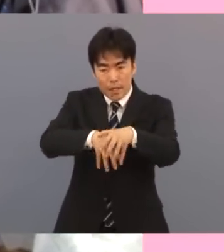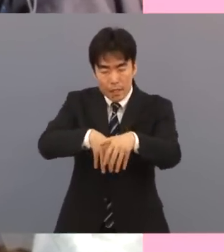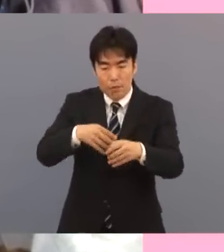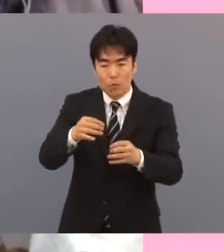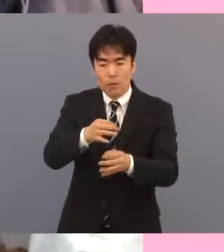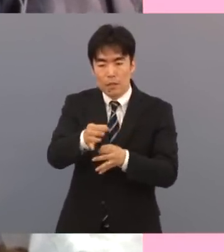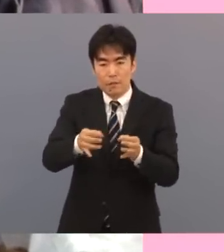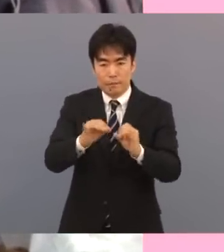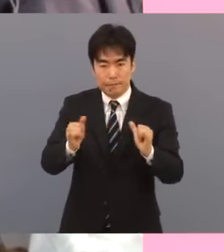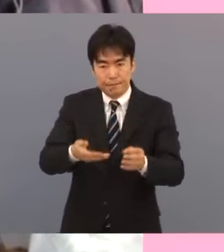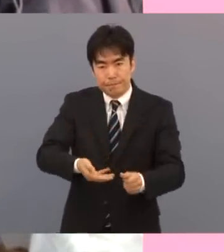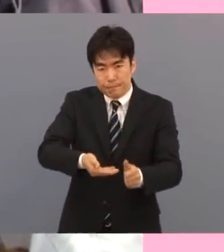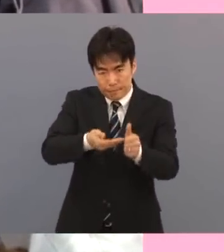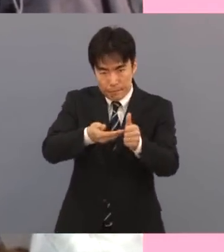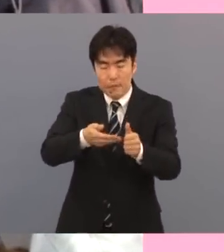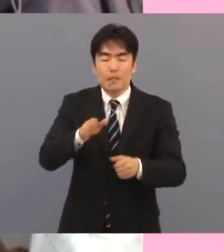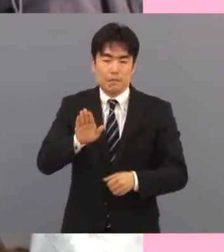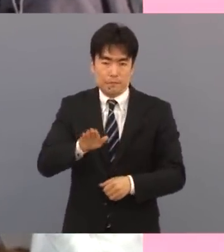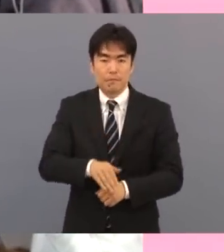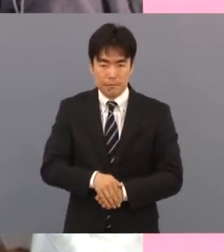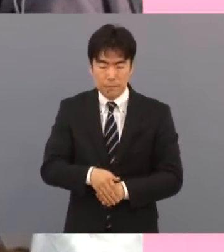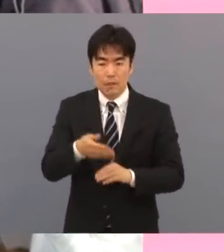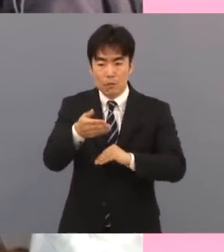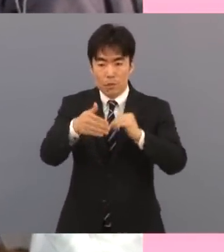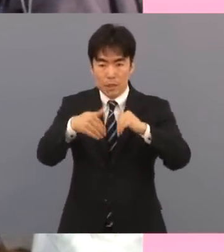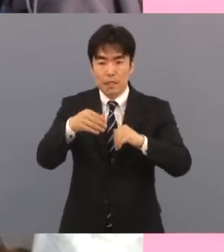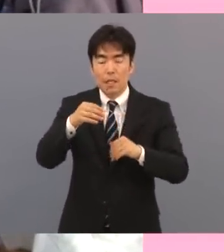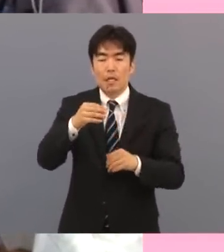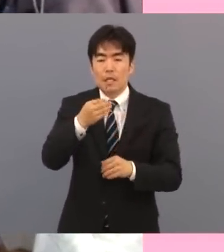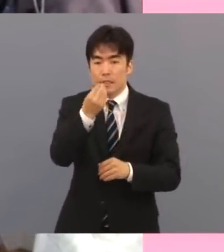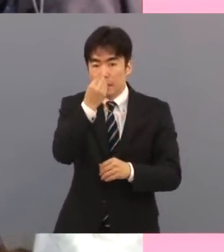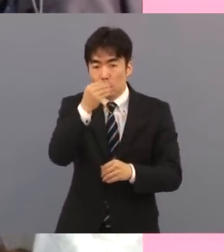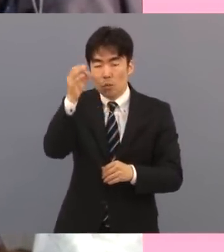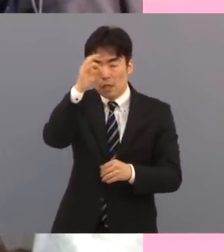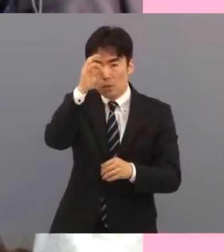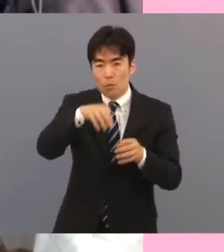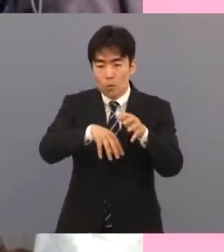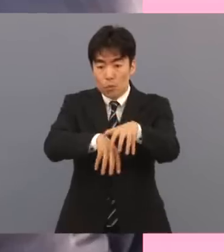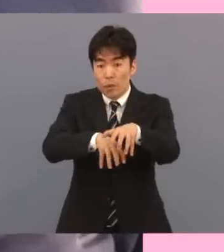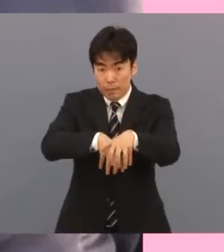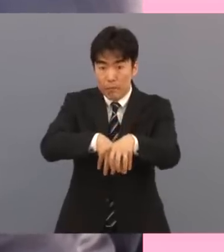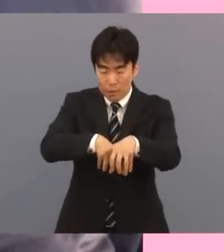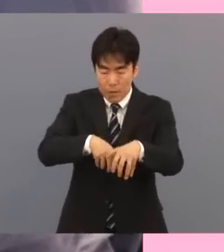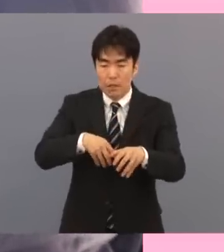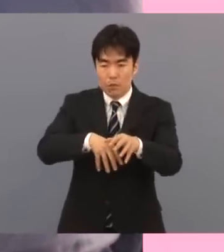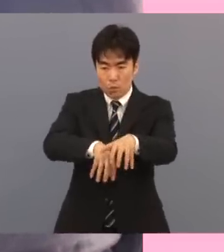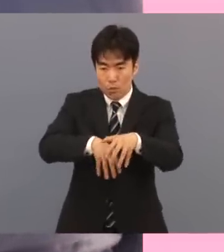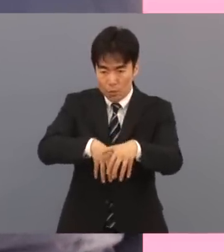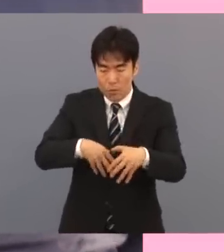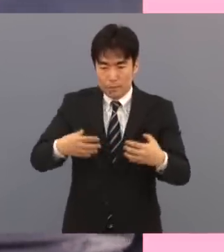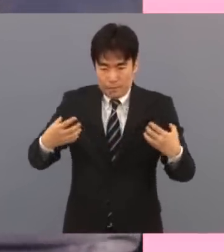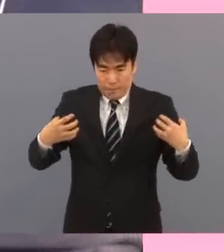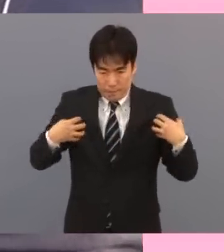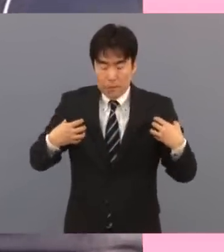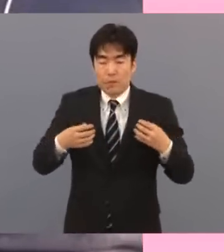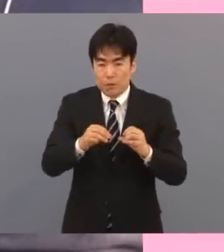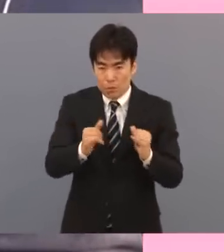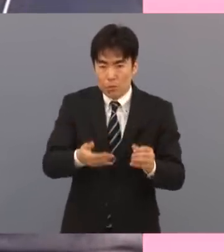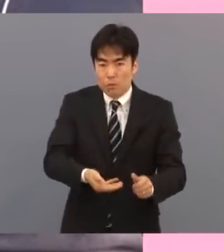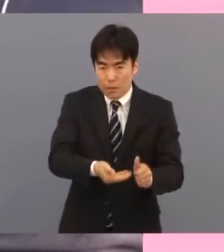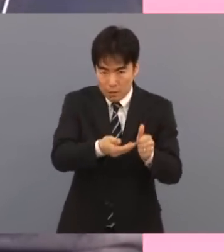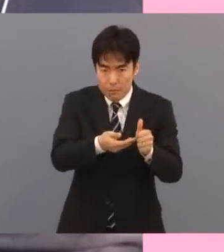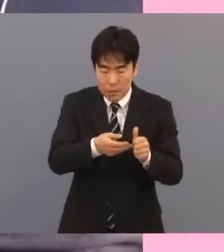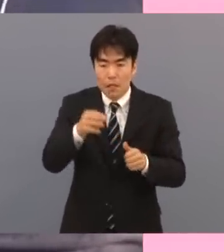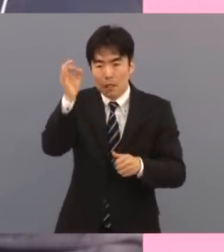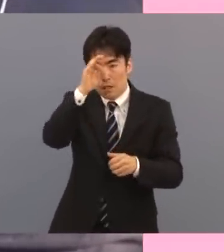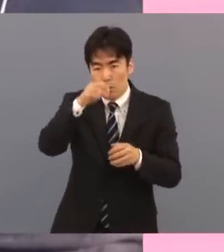成。この越谷いちご観光農園は農業の担い手の育成と観光農業